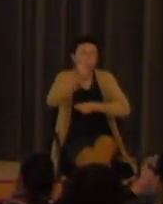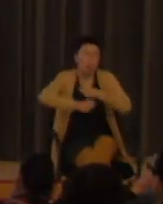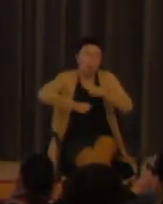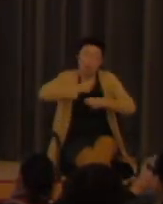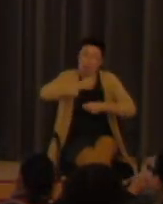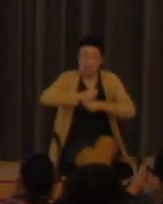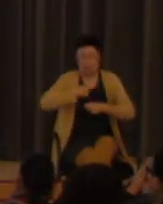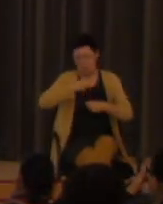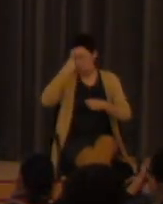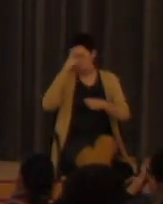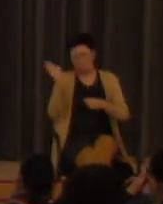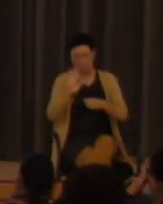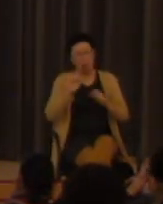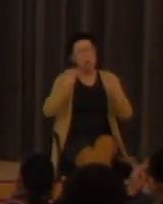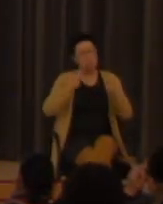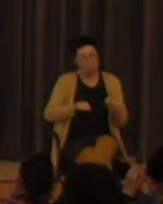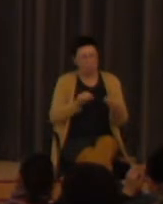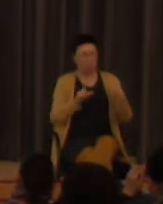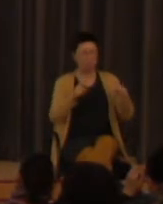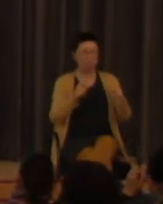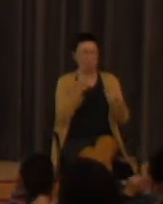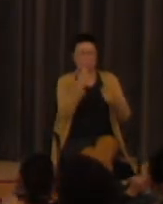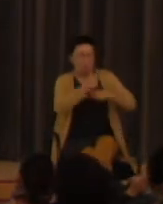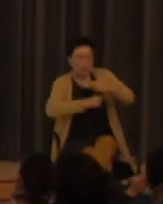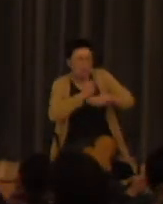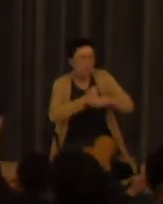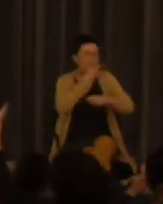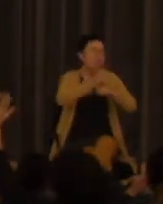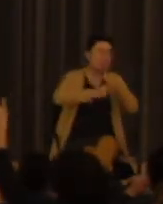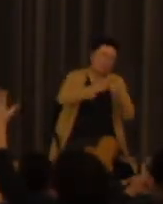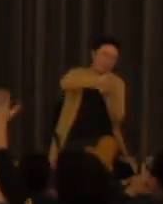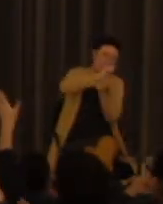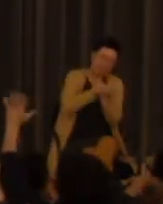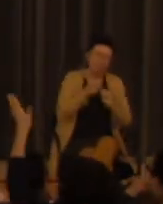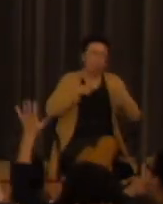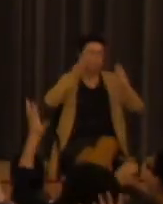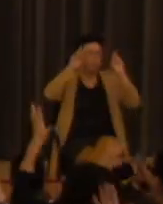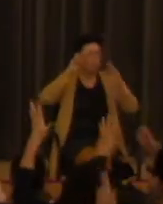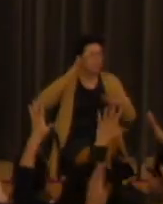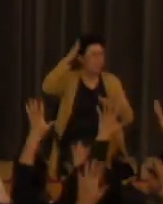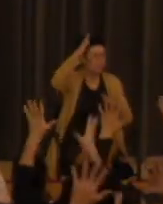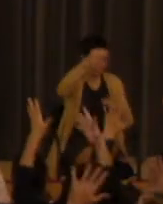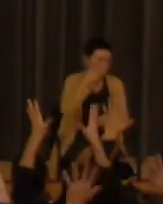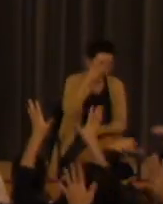figura de manera més oficial per tal de tenir més seguretat en la nostra professió. Moltes gràcies.